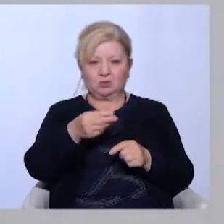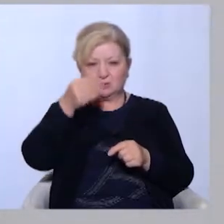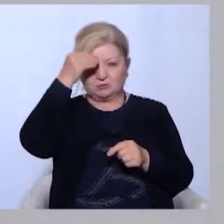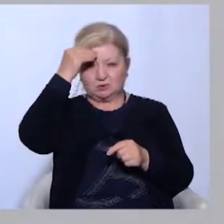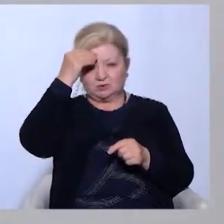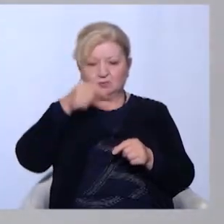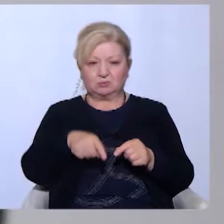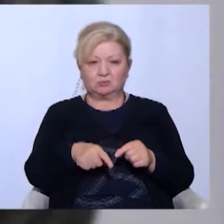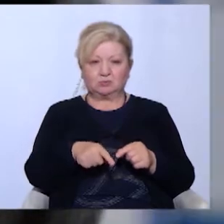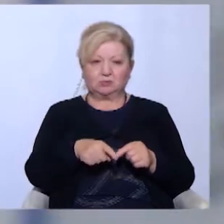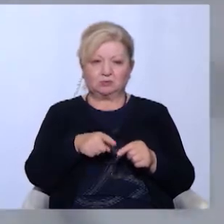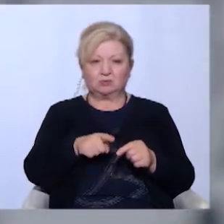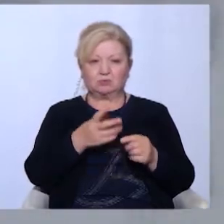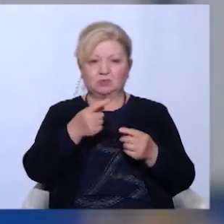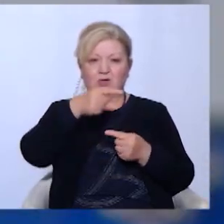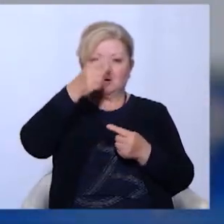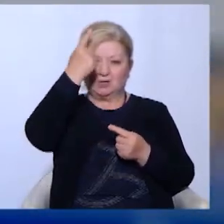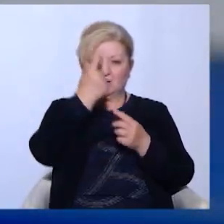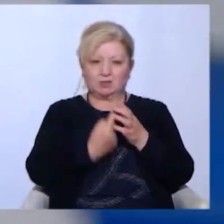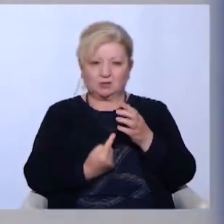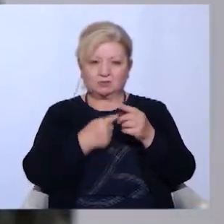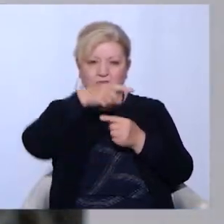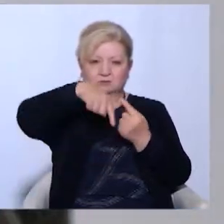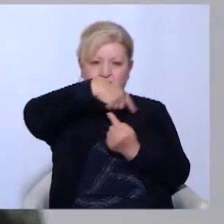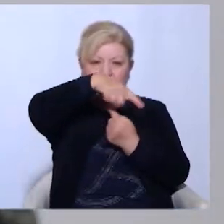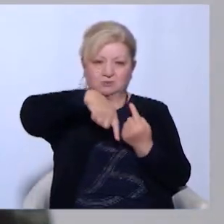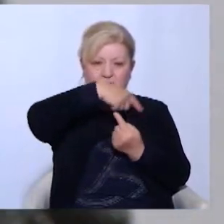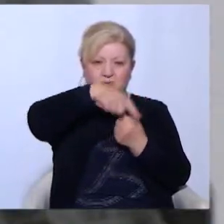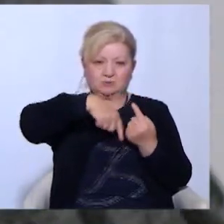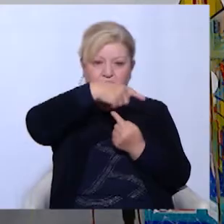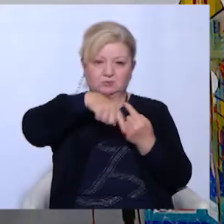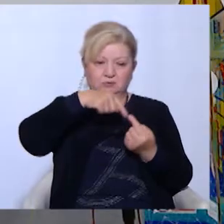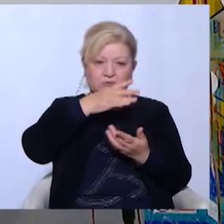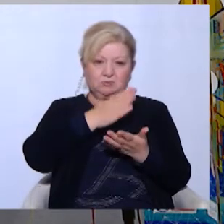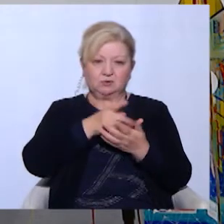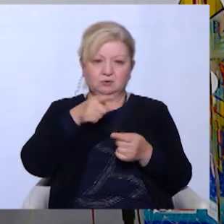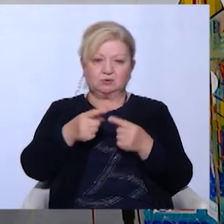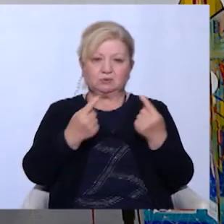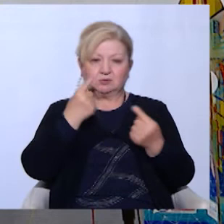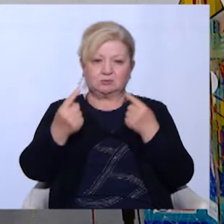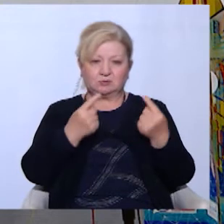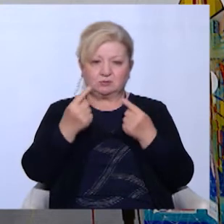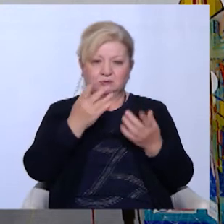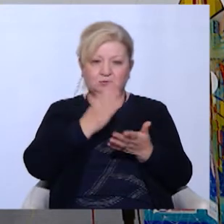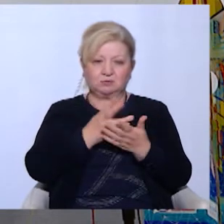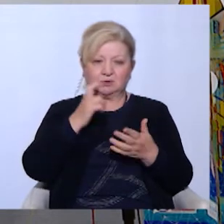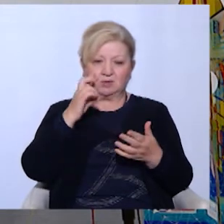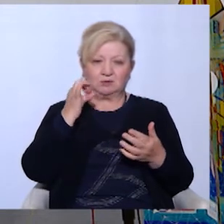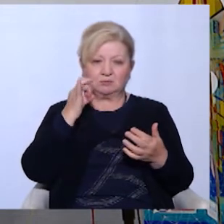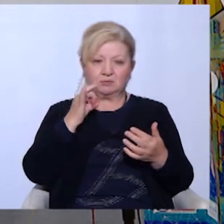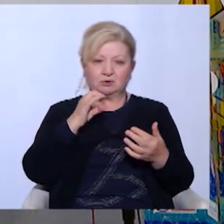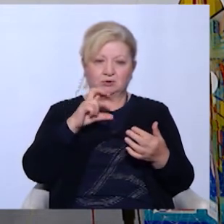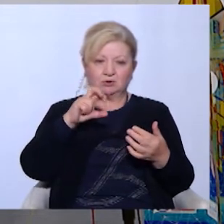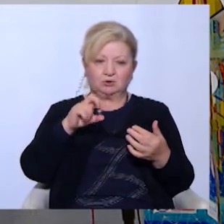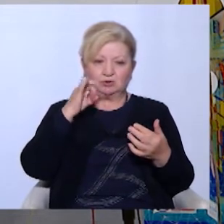მივანიჭოთ ამას. წარმოვიდგინოთ ასეთი რაღაც. ღერძის გარშემო ბრუნავს ბიჯური ძრავა, იმიტომ ქვია, რომ მას თითო ბიჯი